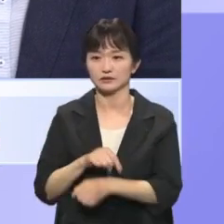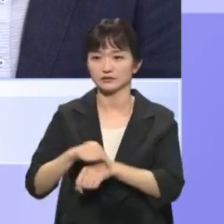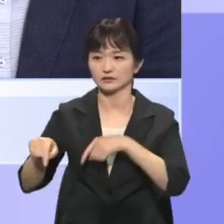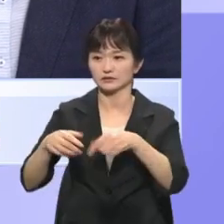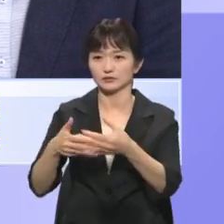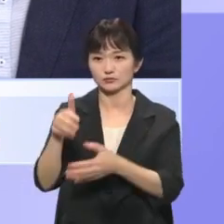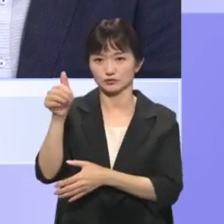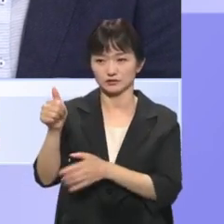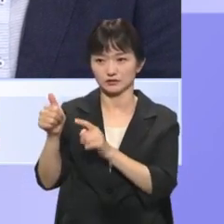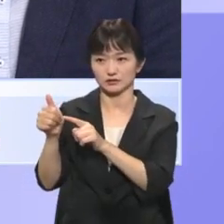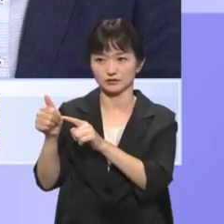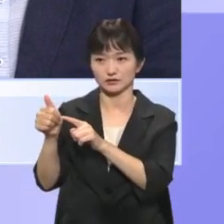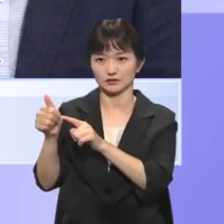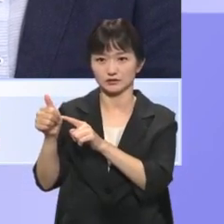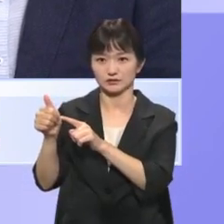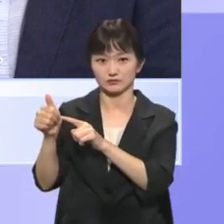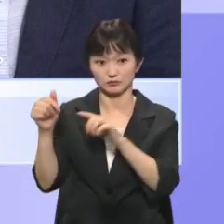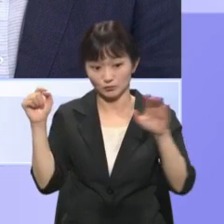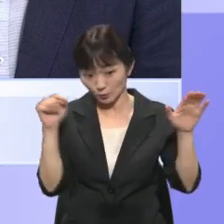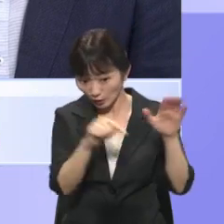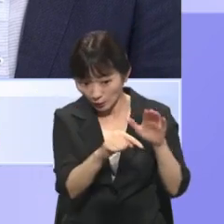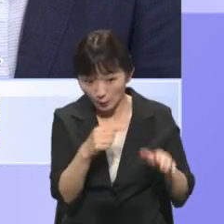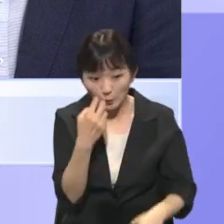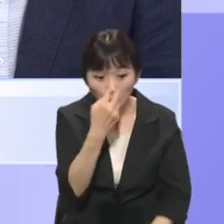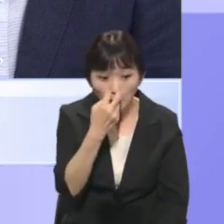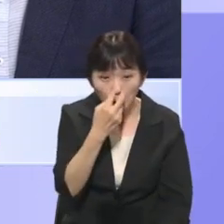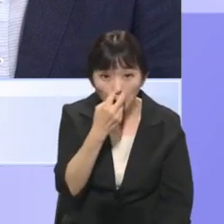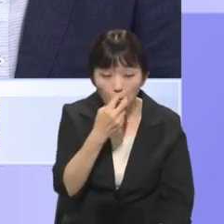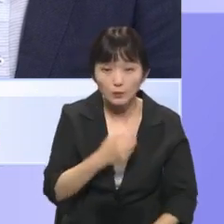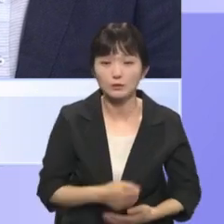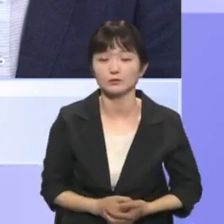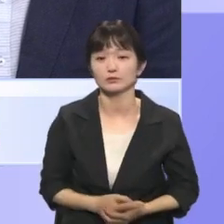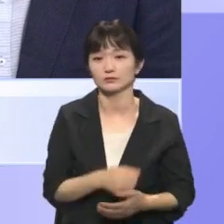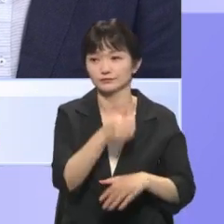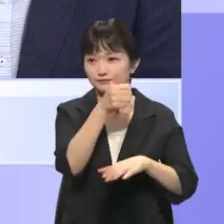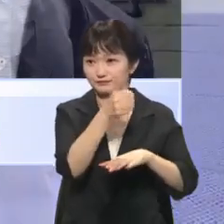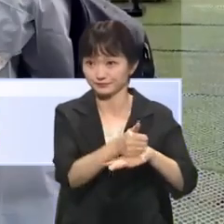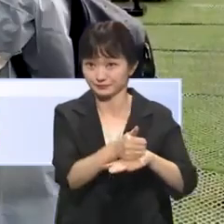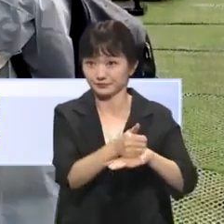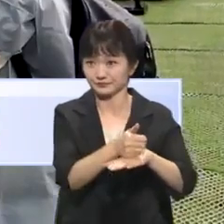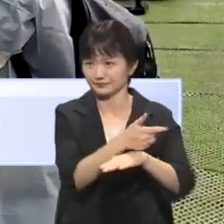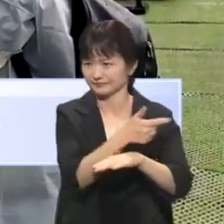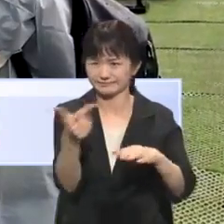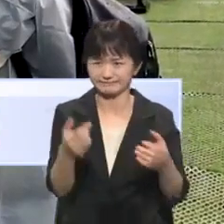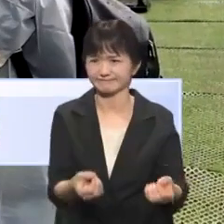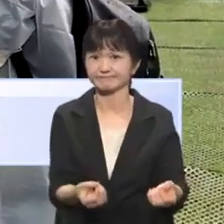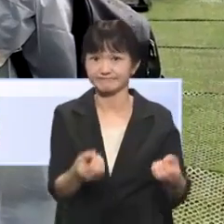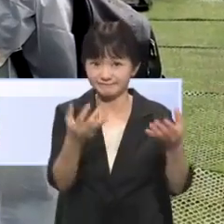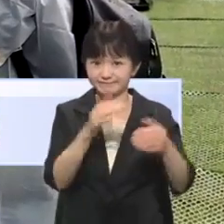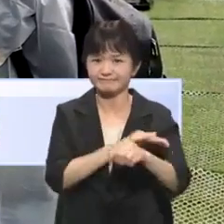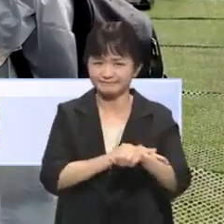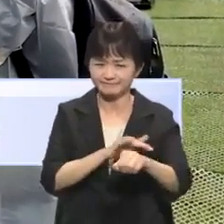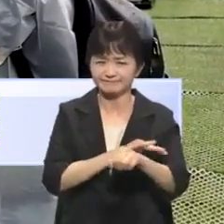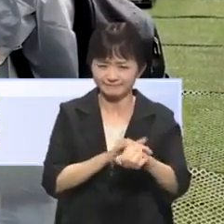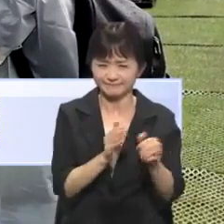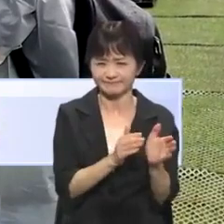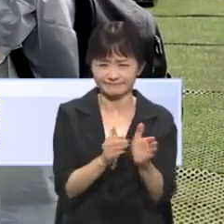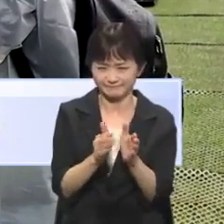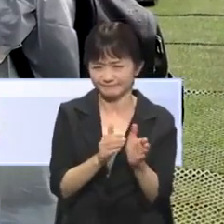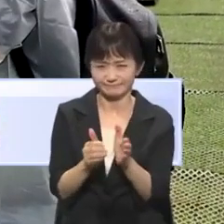장관도 직접 나와서 좀 점검을 하면서 마지막 이제 큰 행사니까 이걸 좀 잘 치뤄야 되겠다